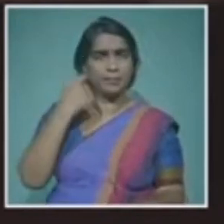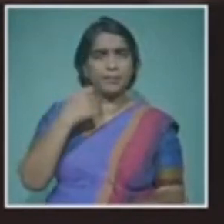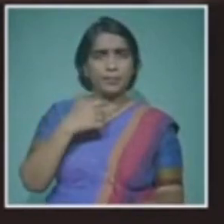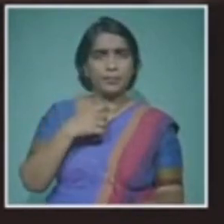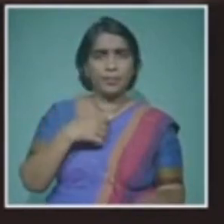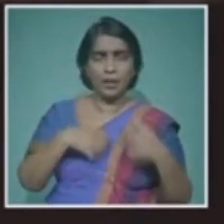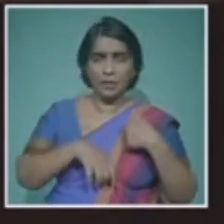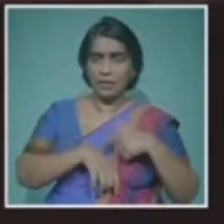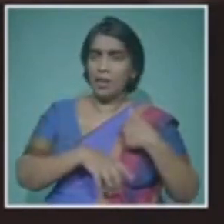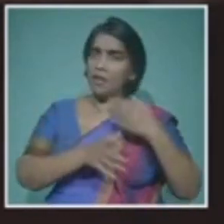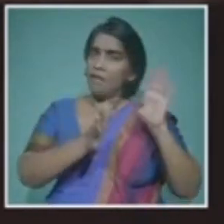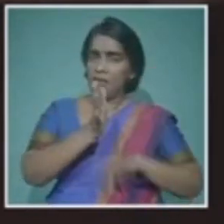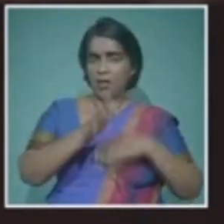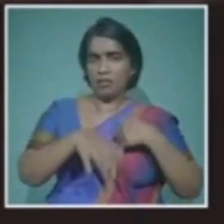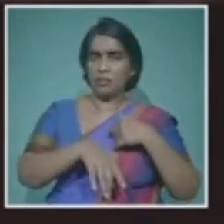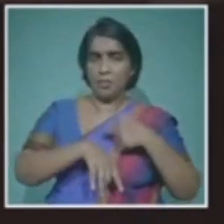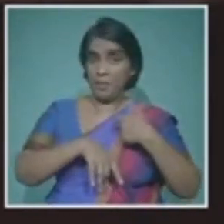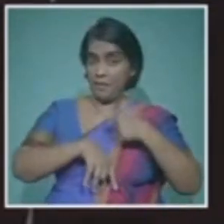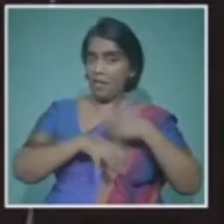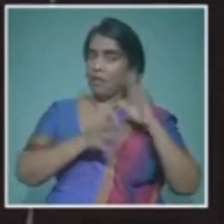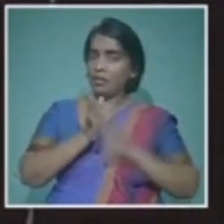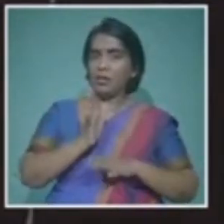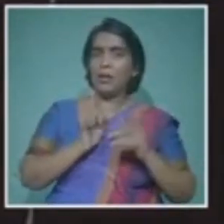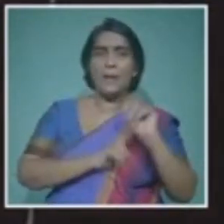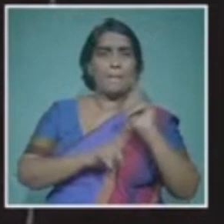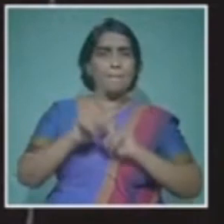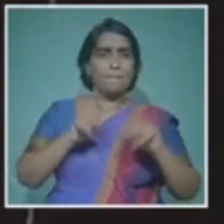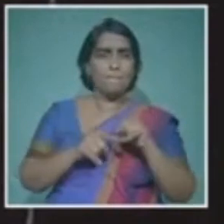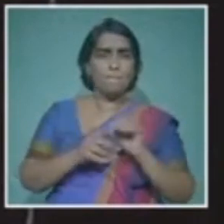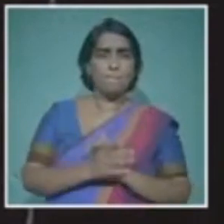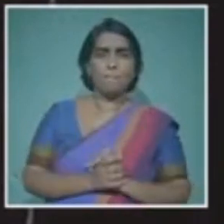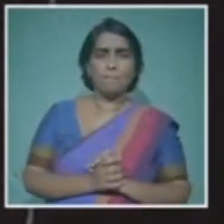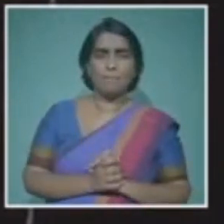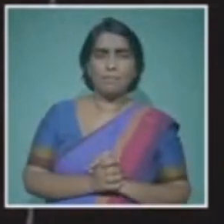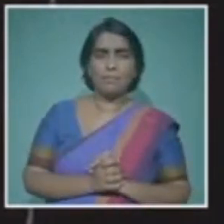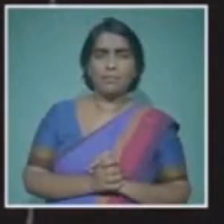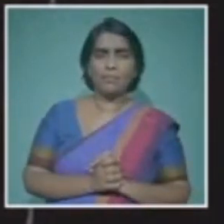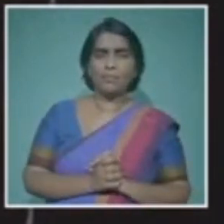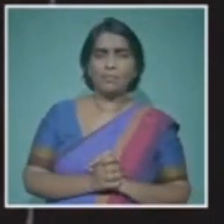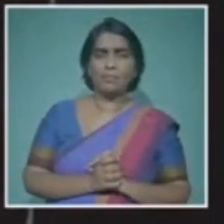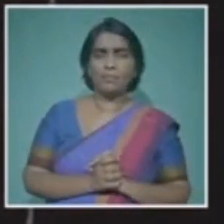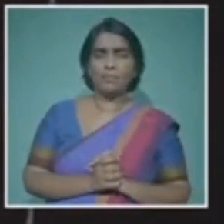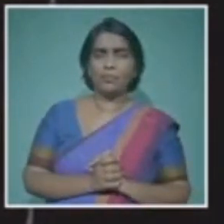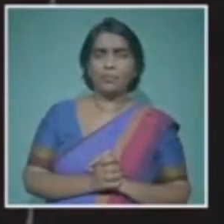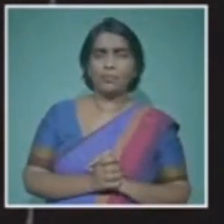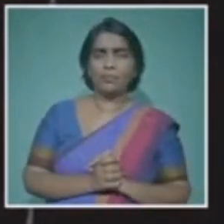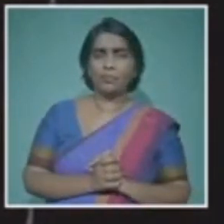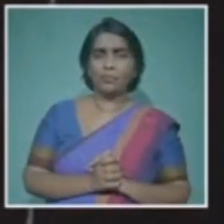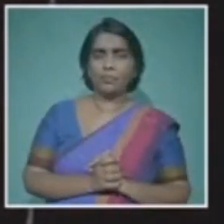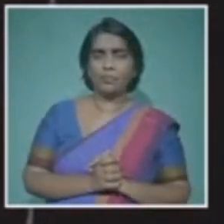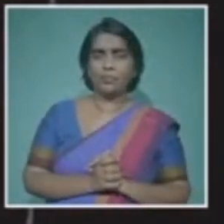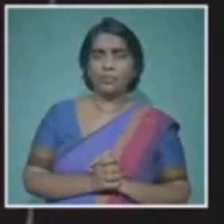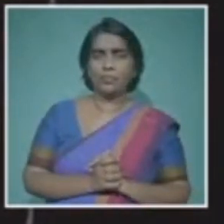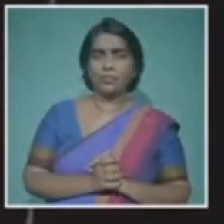ගන්නවා කියලා මගේ කාලේ වෙලාවෙන් හරි අඩු කරන්න මේකට මම මේ කියන්නේ මේ පාර්ලිමේන්තුවේ honorable member මම මේ කියන්නේ let's not make this a debate මම කිව්ව නෑ නේ ඔබතුමාට I didn't